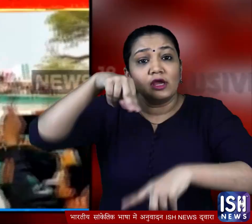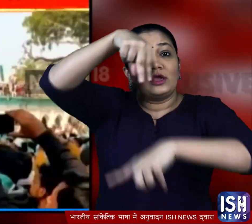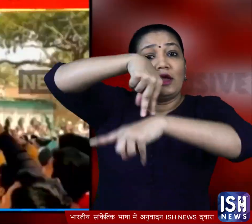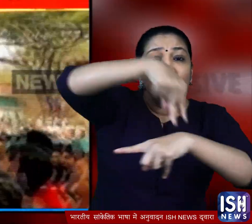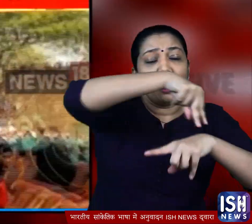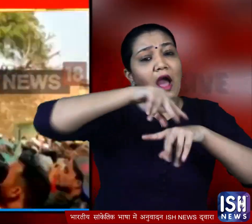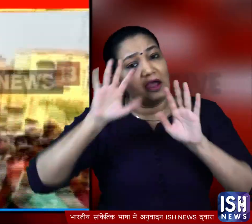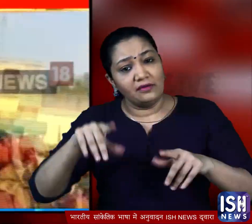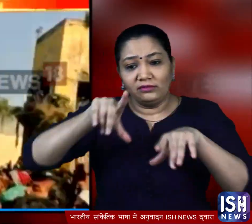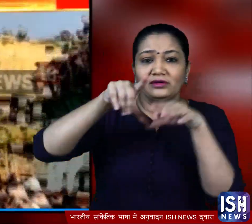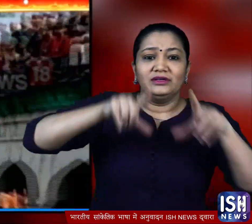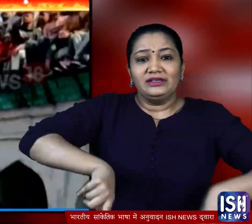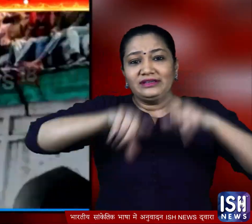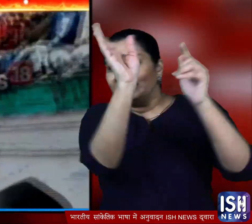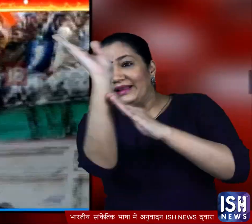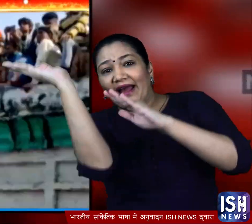गए।